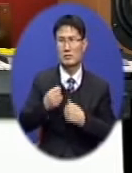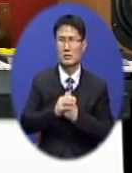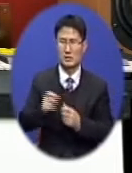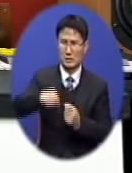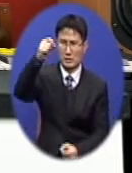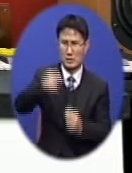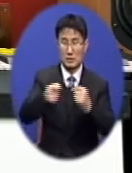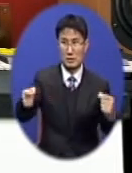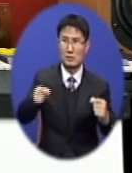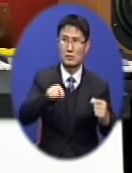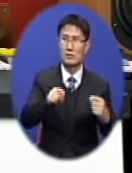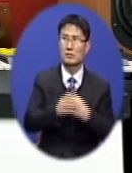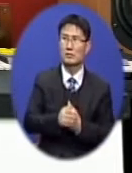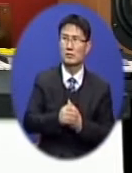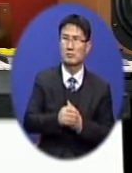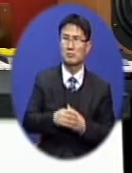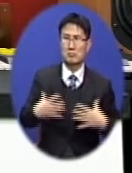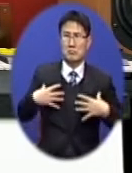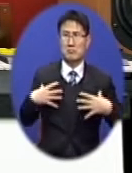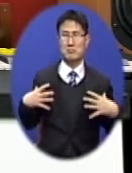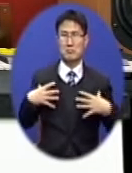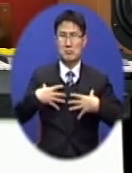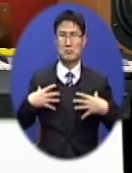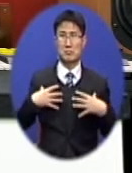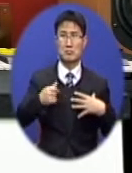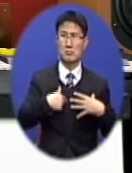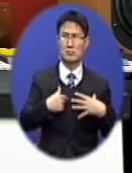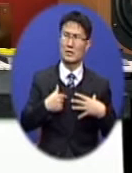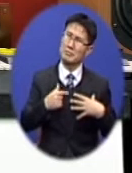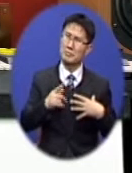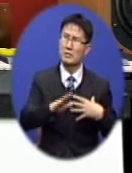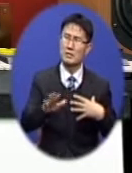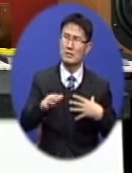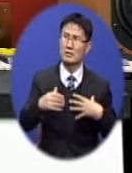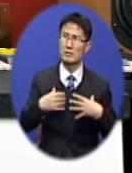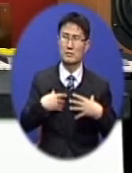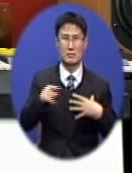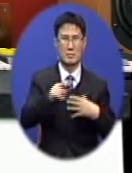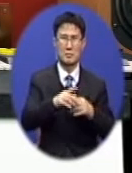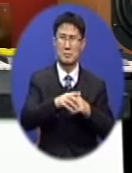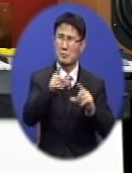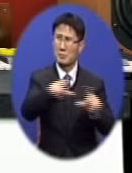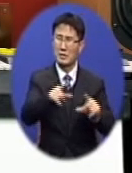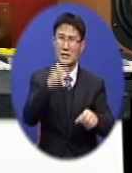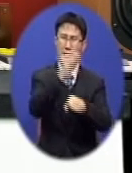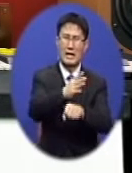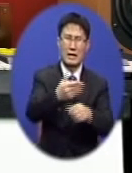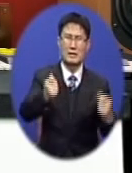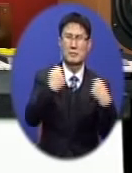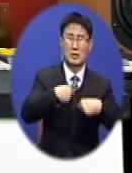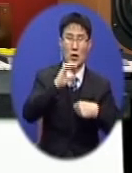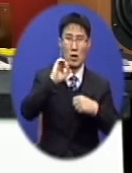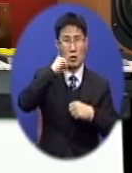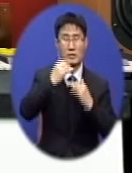사이즈라고 하나요? 네. 그, 네. 체형이 좀 저기 그 좀 사 입기는 좀 어려운 사람들은